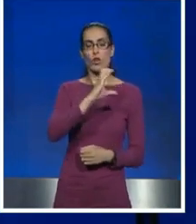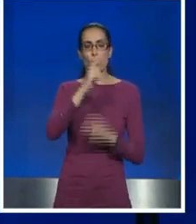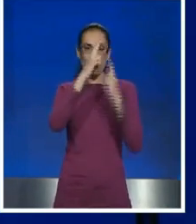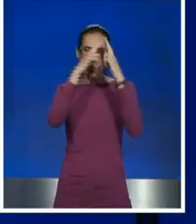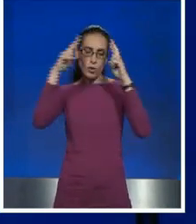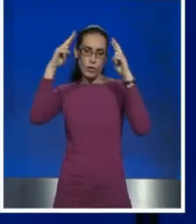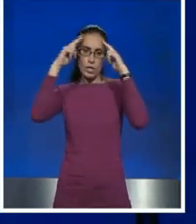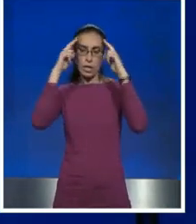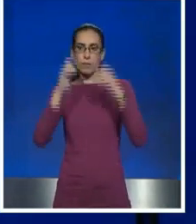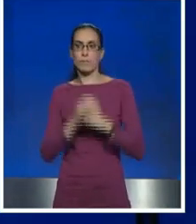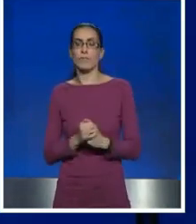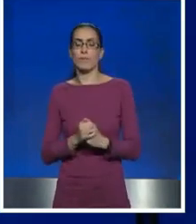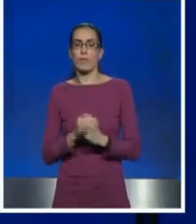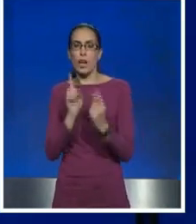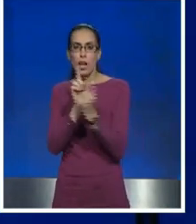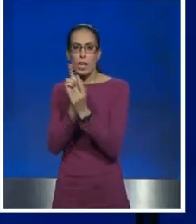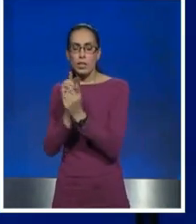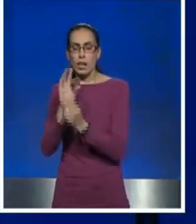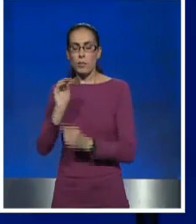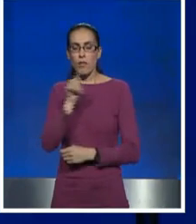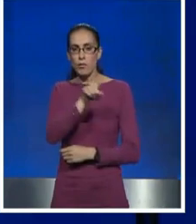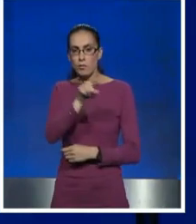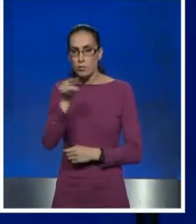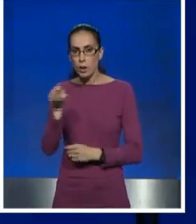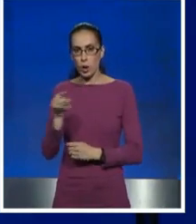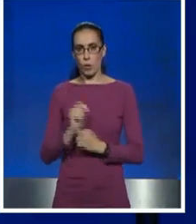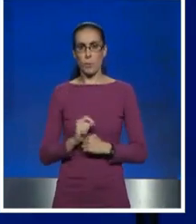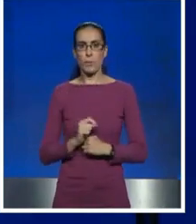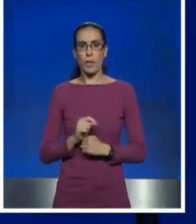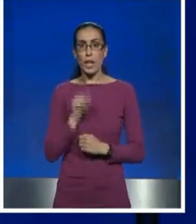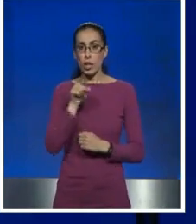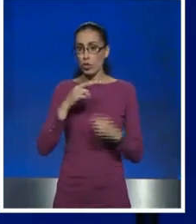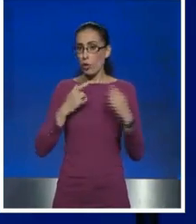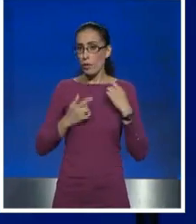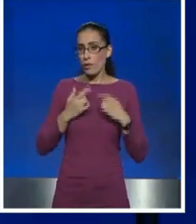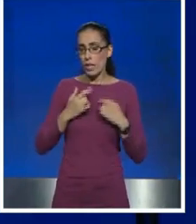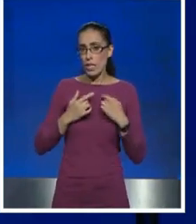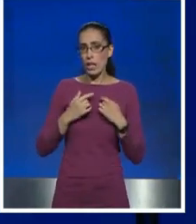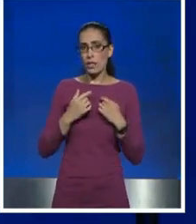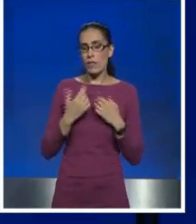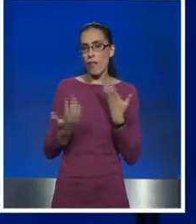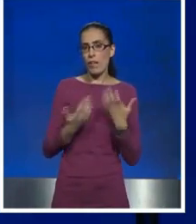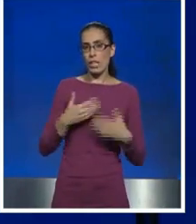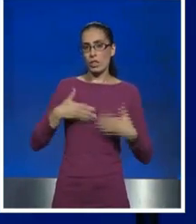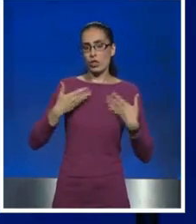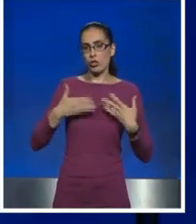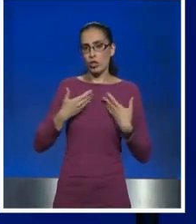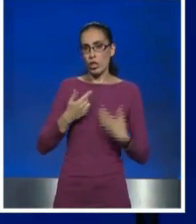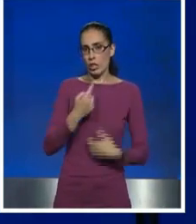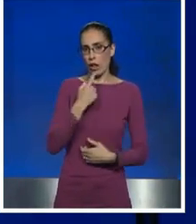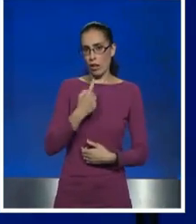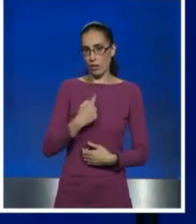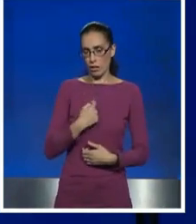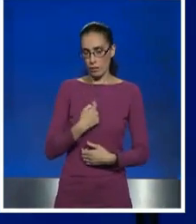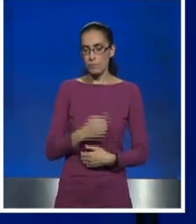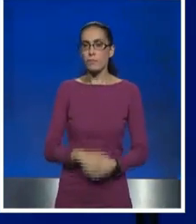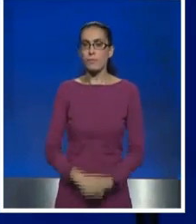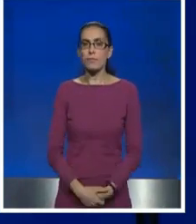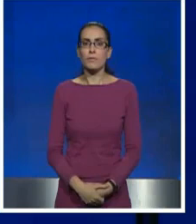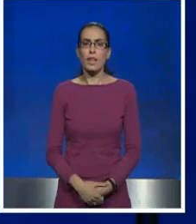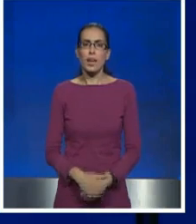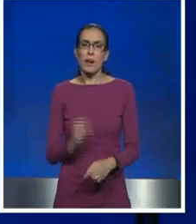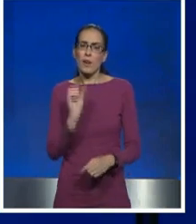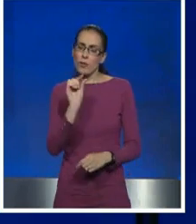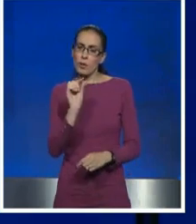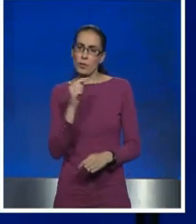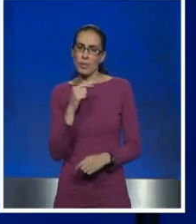fil-fatt. Nies interessati f'dak li kelli ngħid. Però inħossni disappuntat.